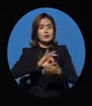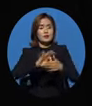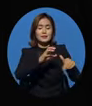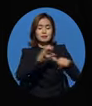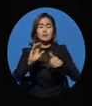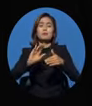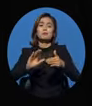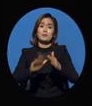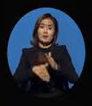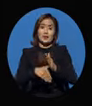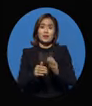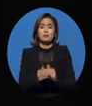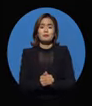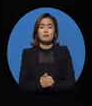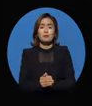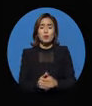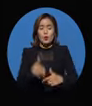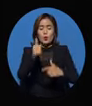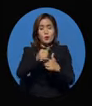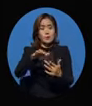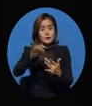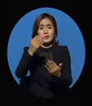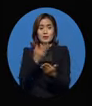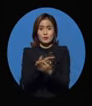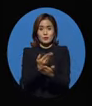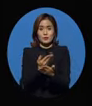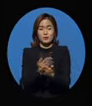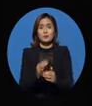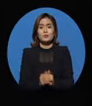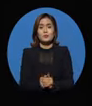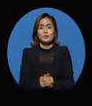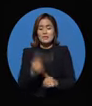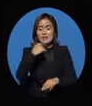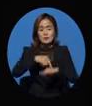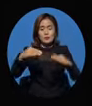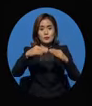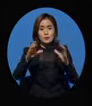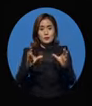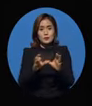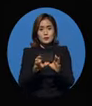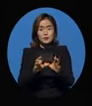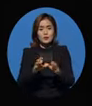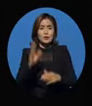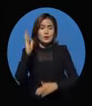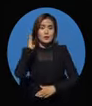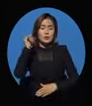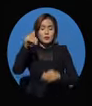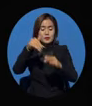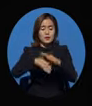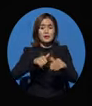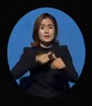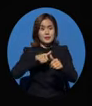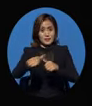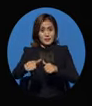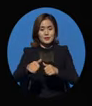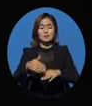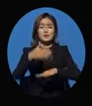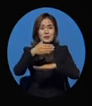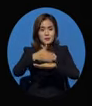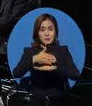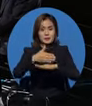할 꺼라고 생각합니다 호남이 선택해 주십시오 민주당 대선 승리의 성공이 되겠습니다 감사합니다